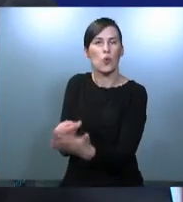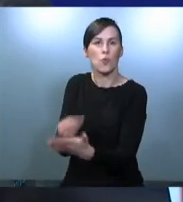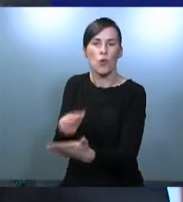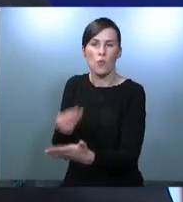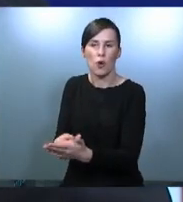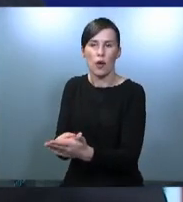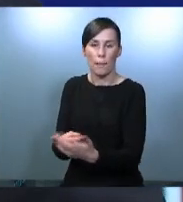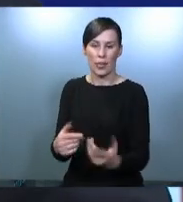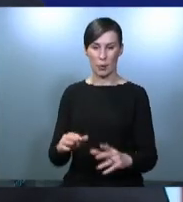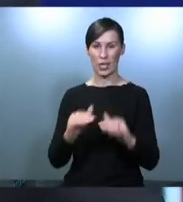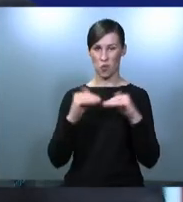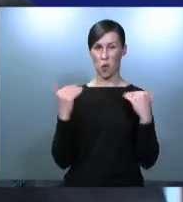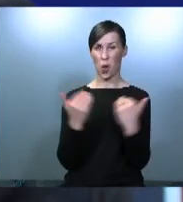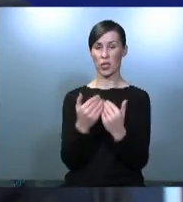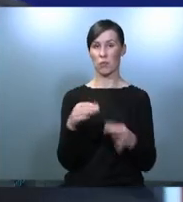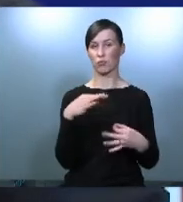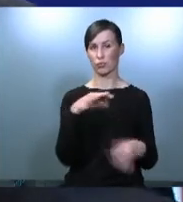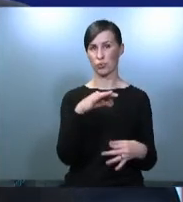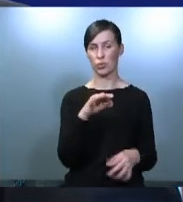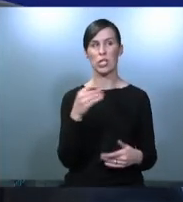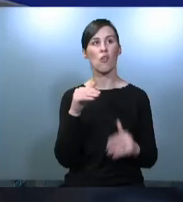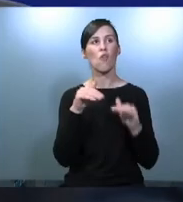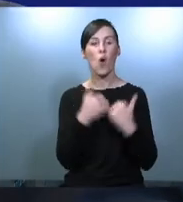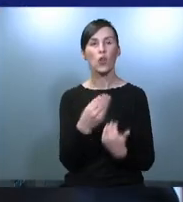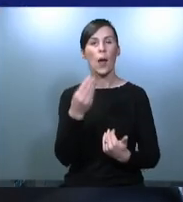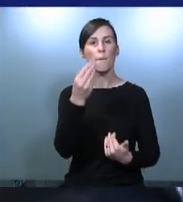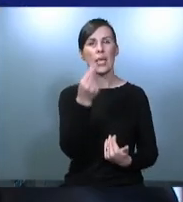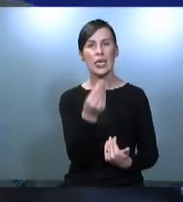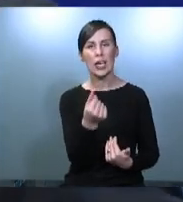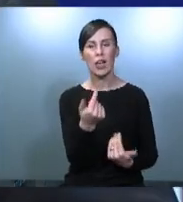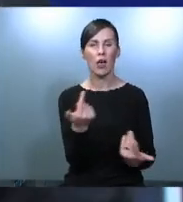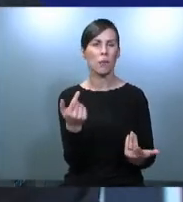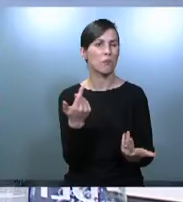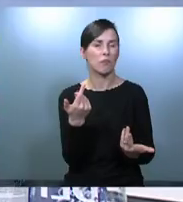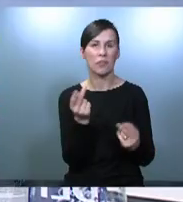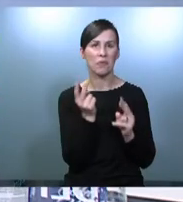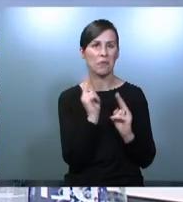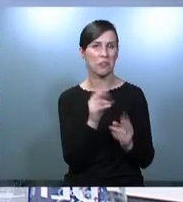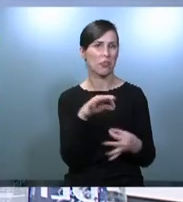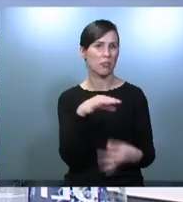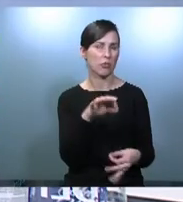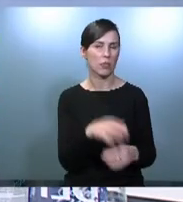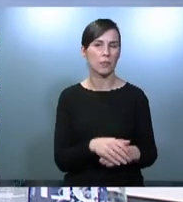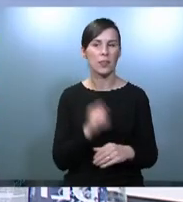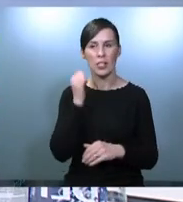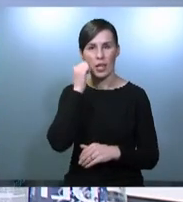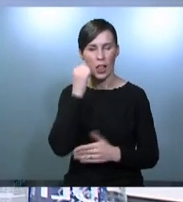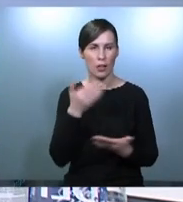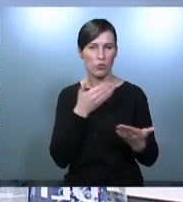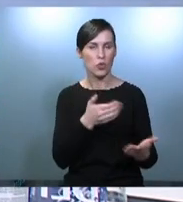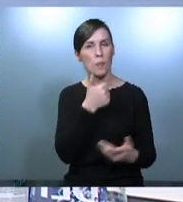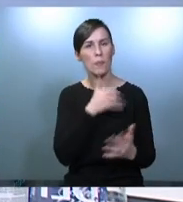mus neišnaudojamas ir to fondo pinigai, reiškia, taip pat nepanaudojamas. Ačiū Viktorui Muntenui, Valstiečių Žaliųjų